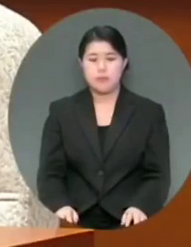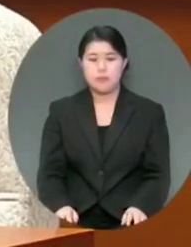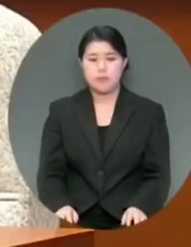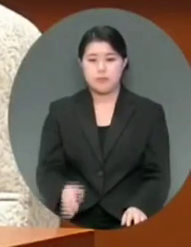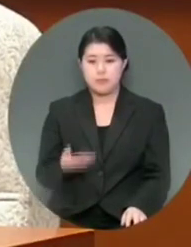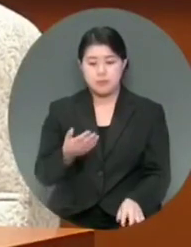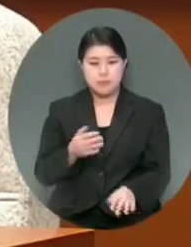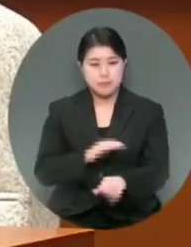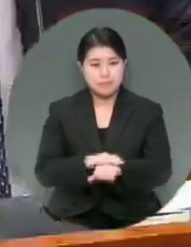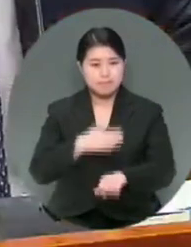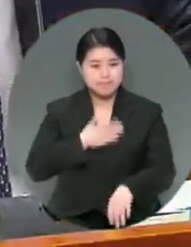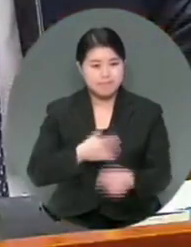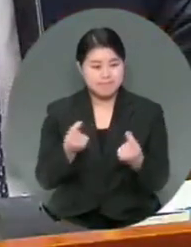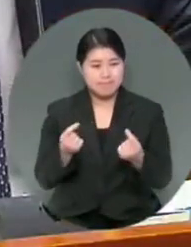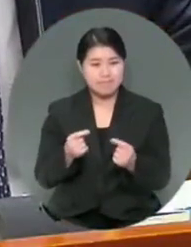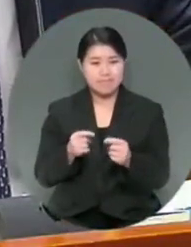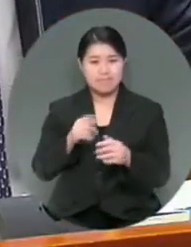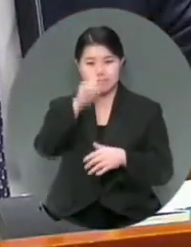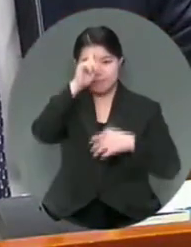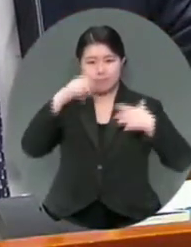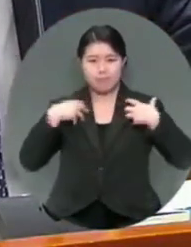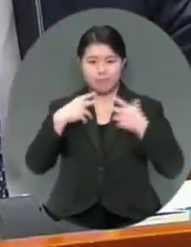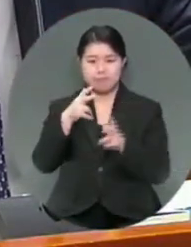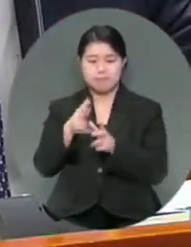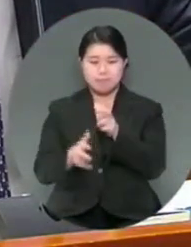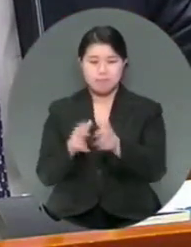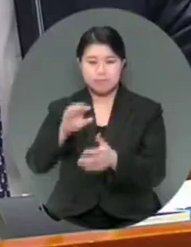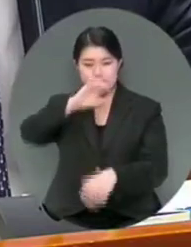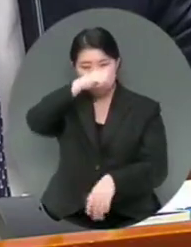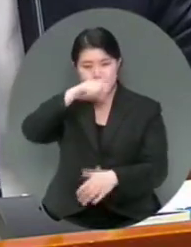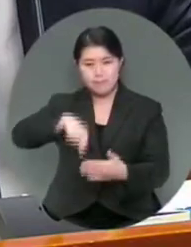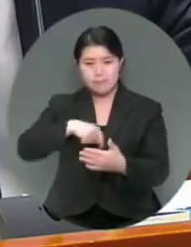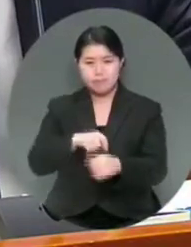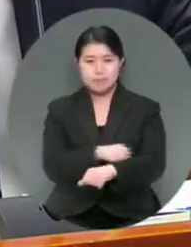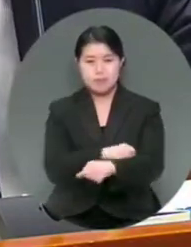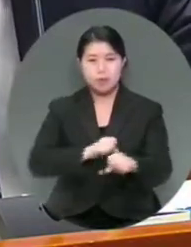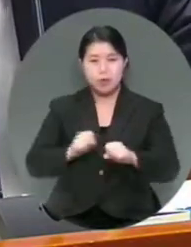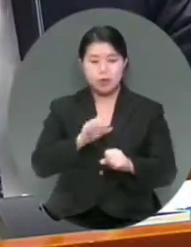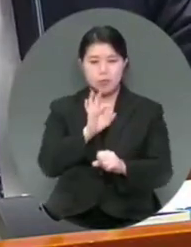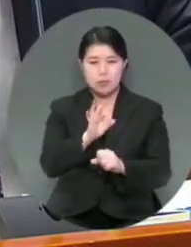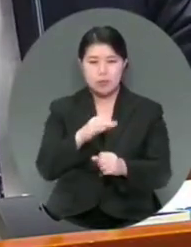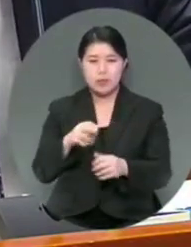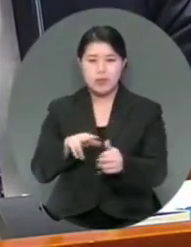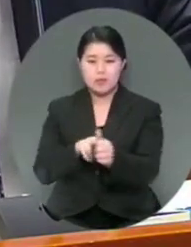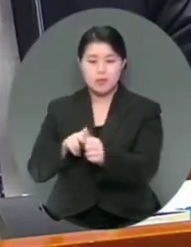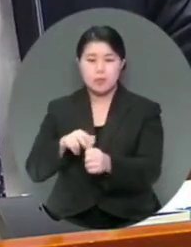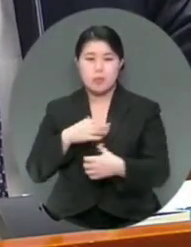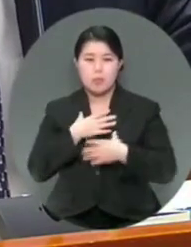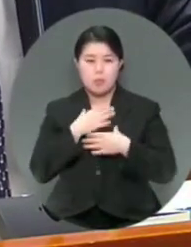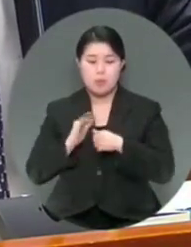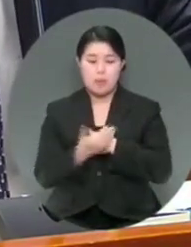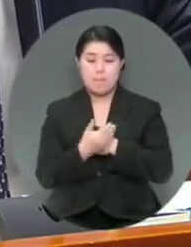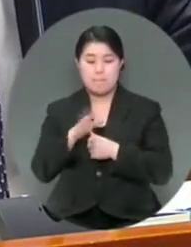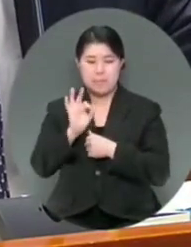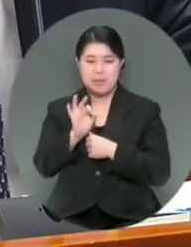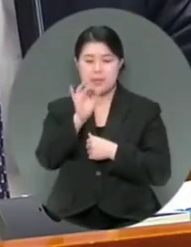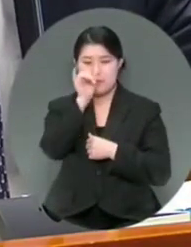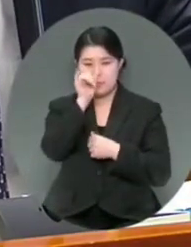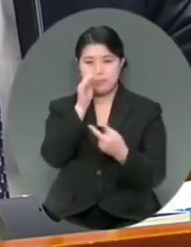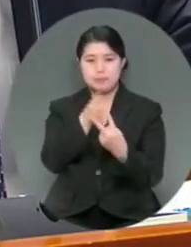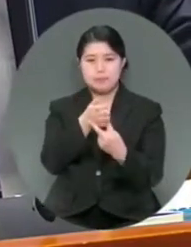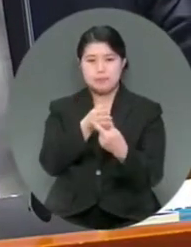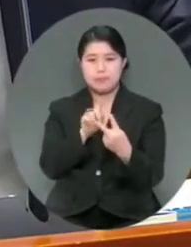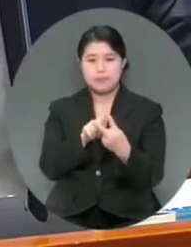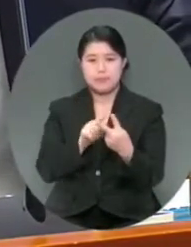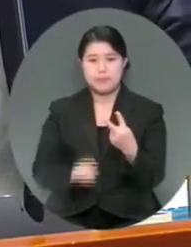의원님 잘 아시다시피 정보 사업 예산에는 우리가 특활비하고 그 정보 보안비 두 가지 비목이 있습니다. 근데